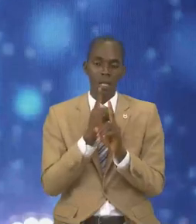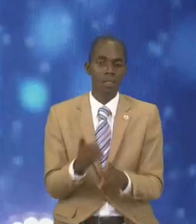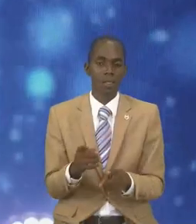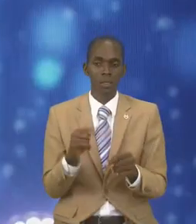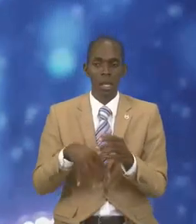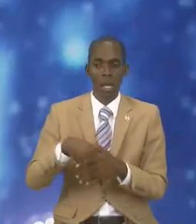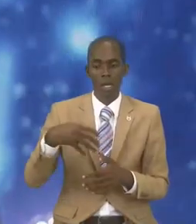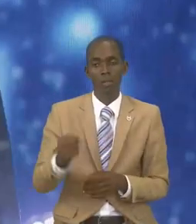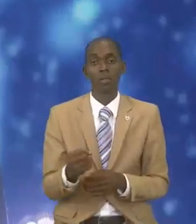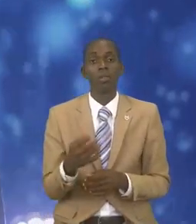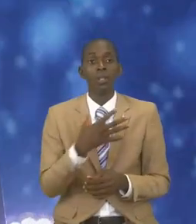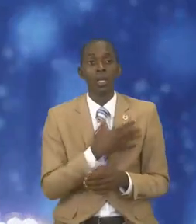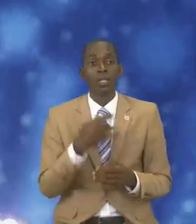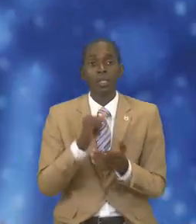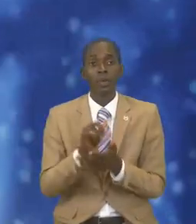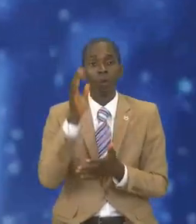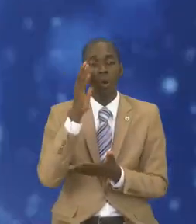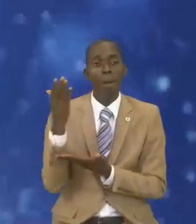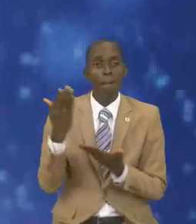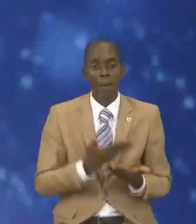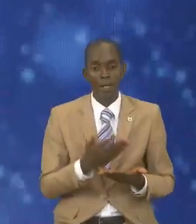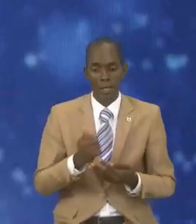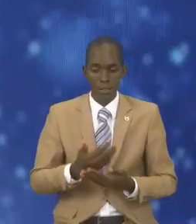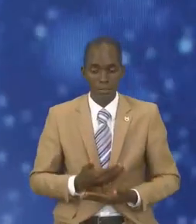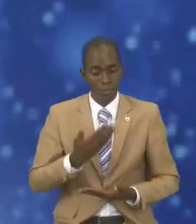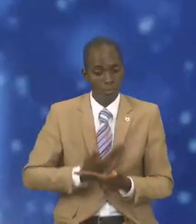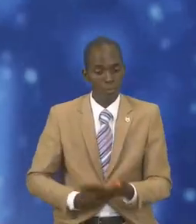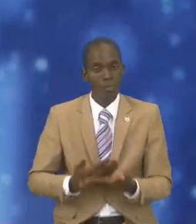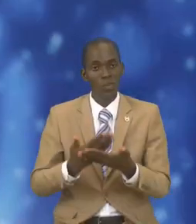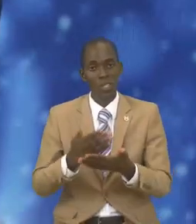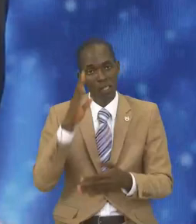cherchons le Seigneur. Elle enfantera un fils et tu lui donneras le nom de...